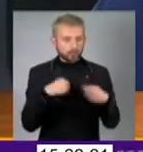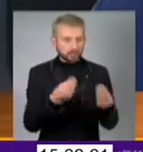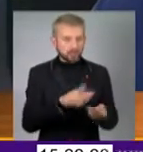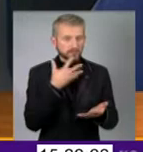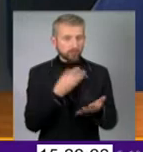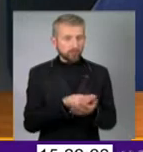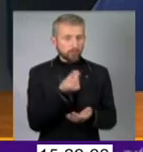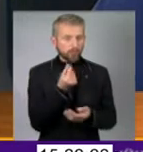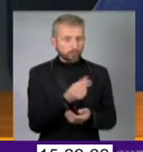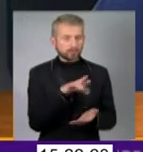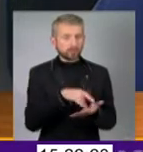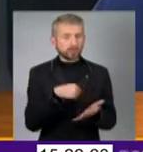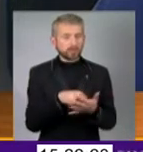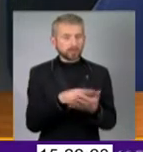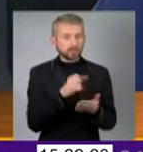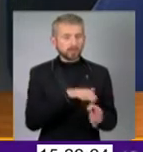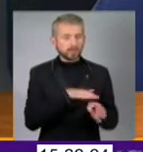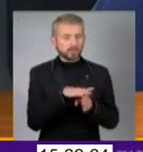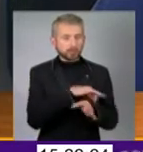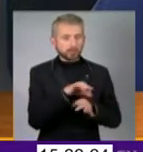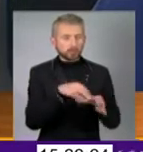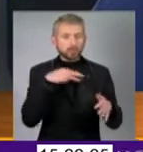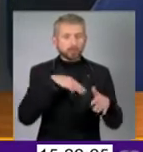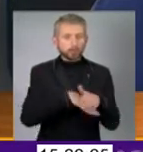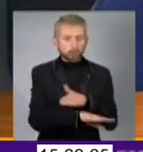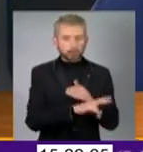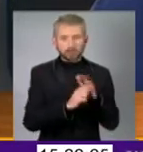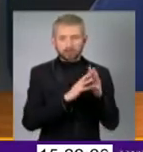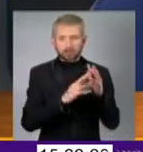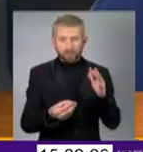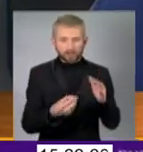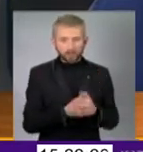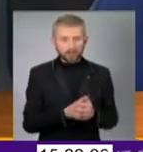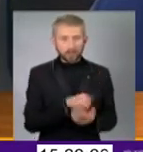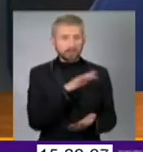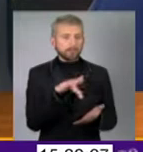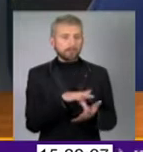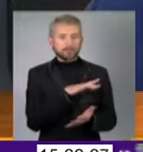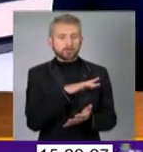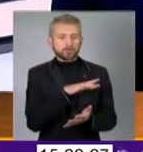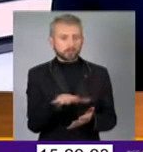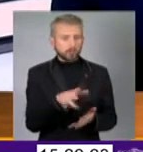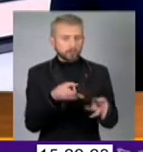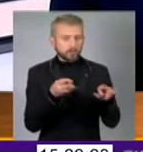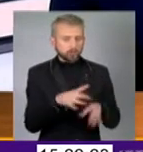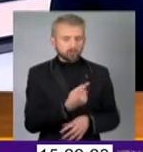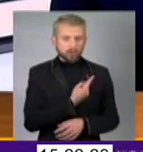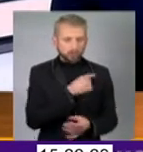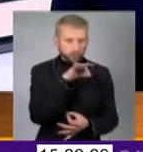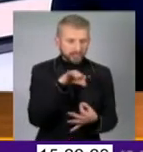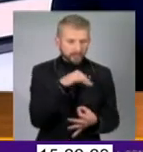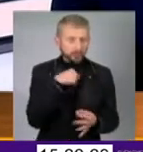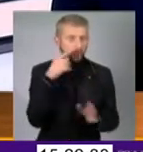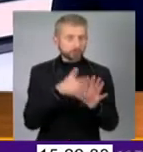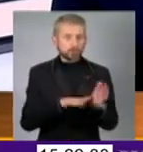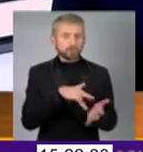свої кошти з міського бюджету на реалізацію проєкту метро на Виноградар. Місто не було залишено наодинці, тому що ми розуміємо,